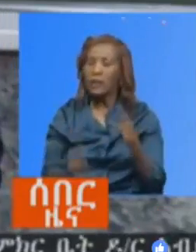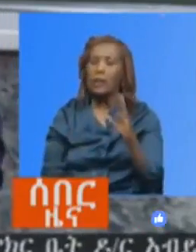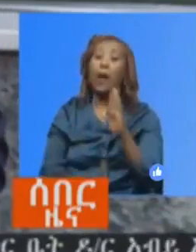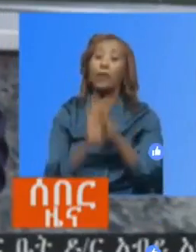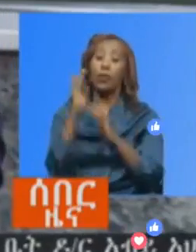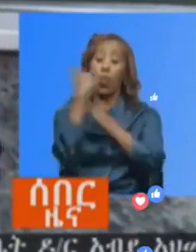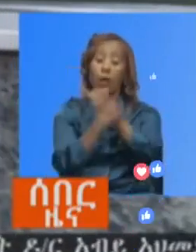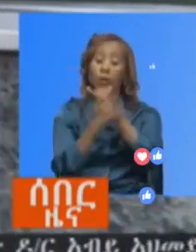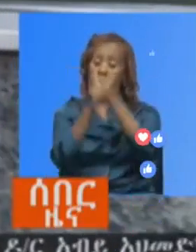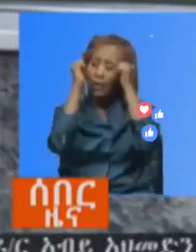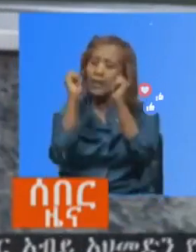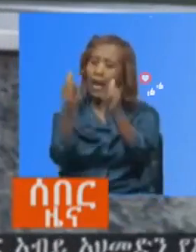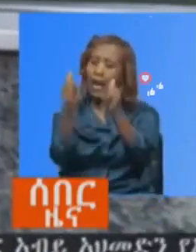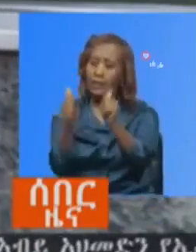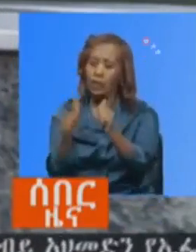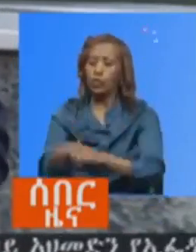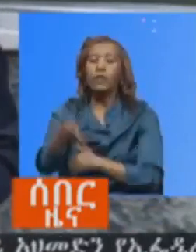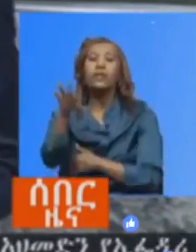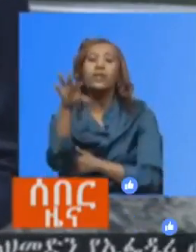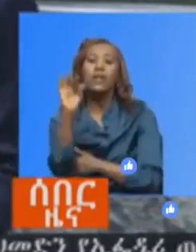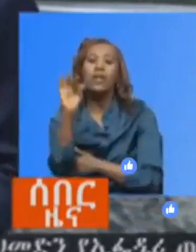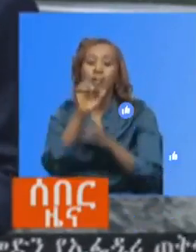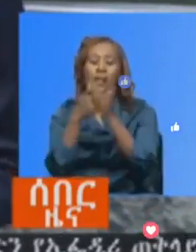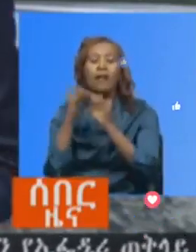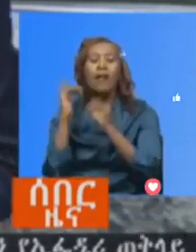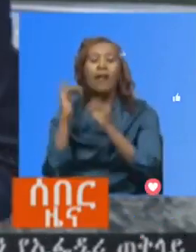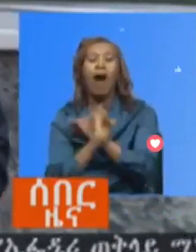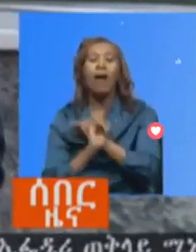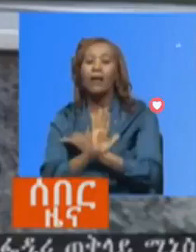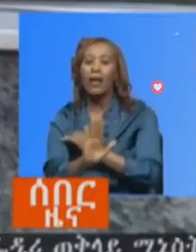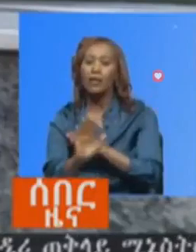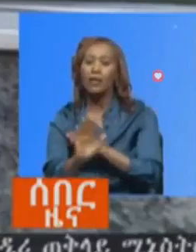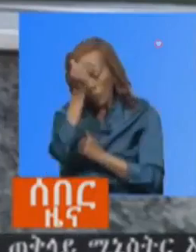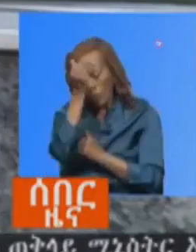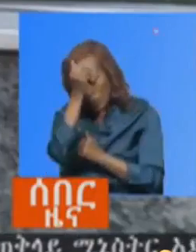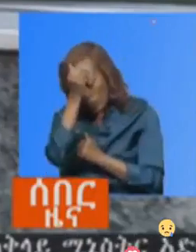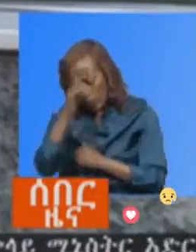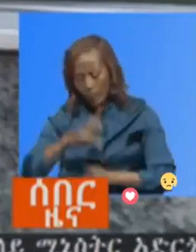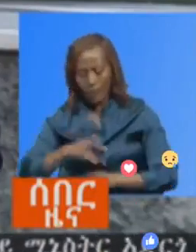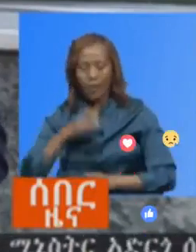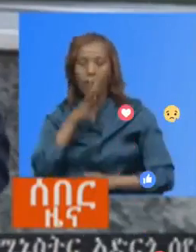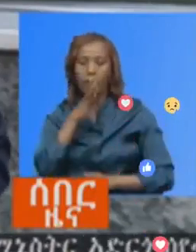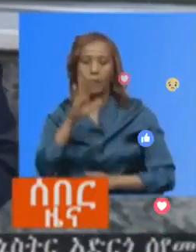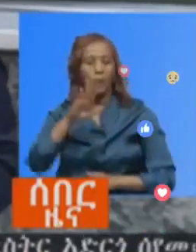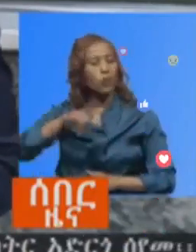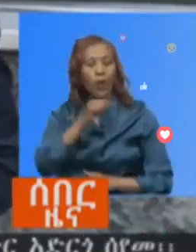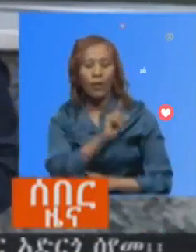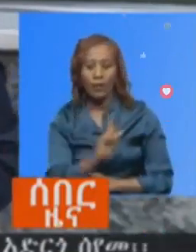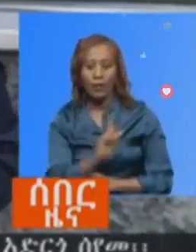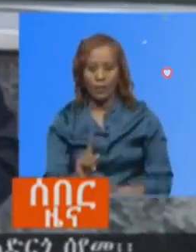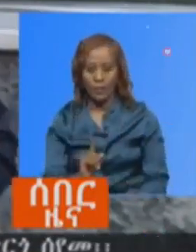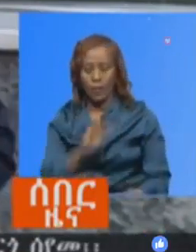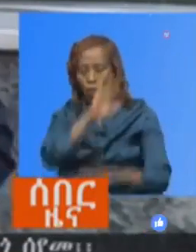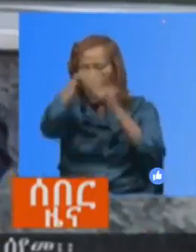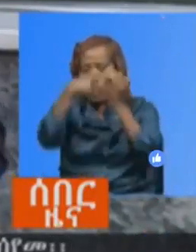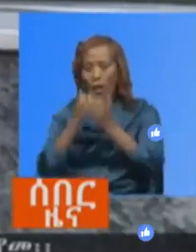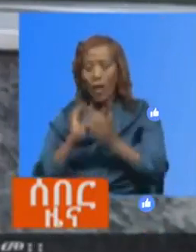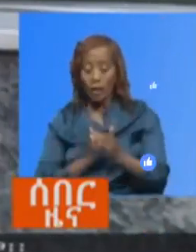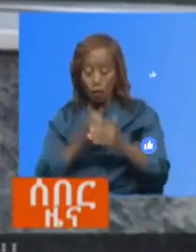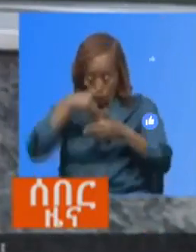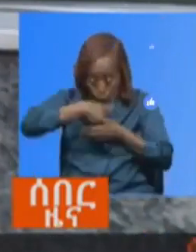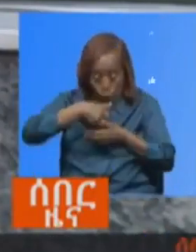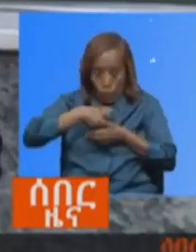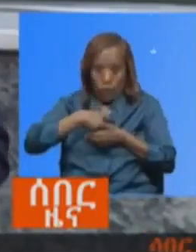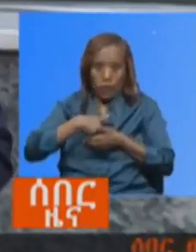ውስጥ ራሳችሁን ስታገኙ ስለ ሀገራችሁ ቁጭት ሳይሰማችሁ አይቀርም። ሁላችንም ውስጥ